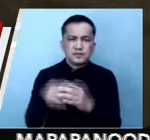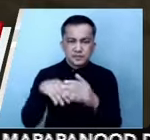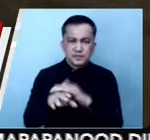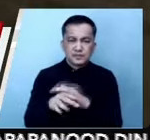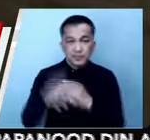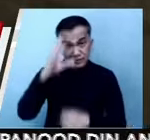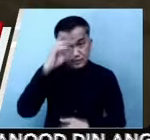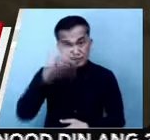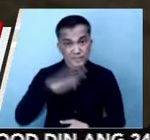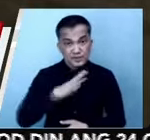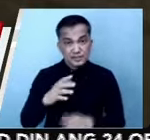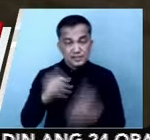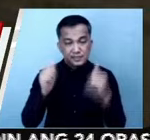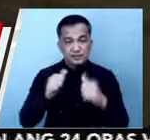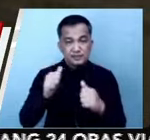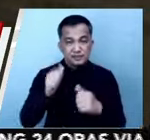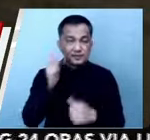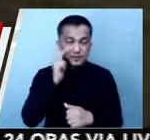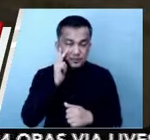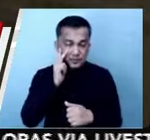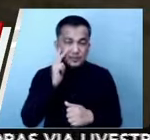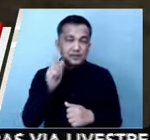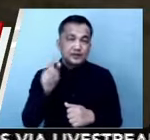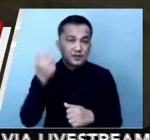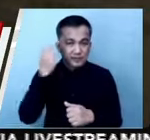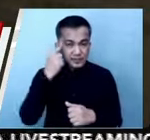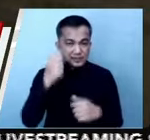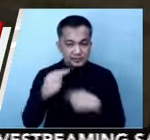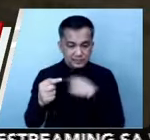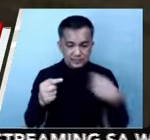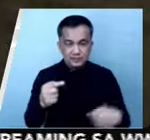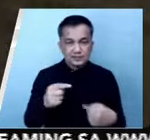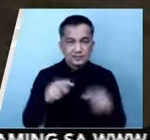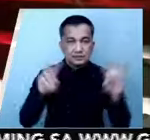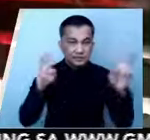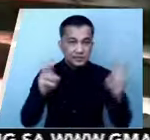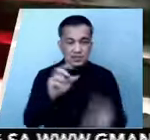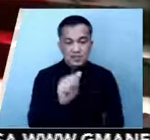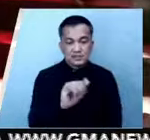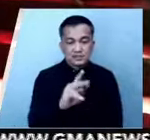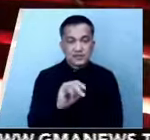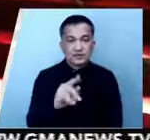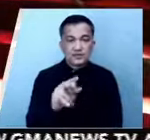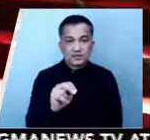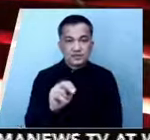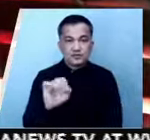ng Duterte administration sa China hinggil sa Ayungin Shoal.